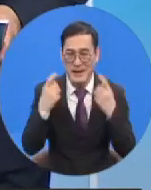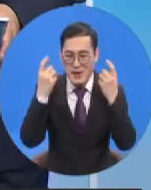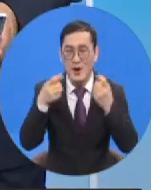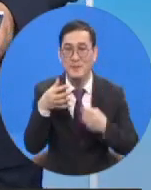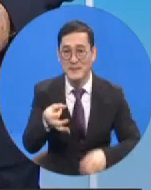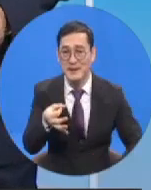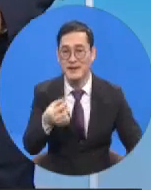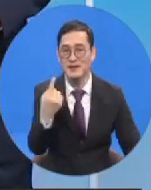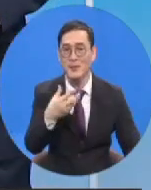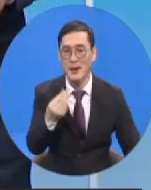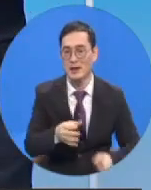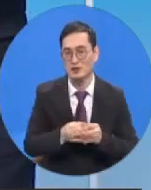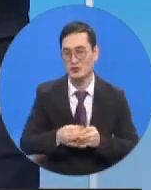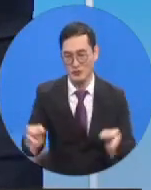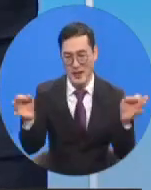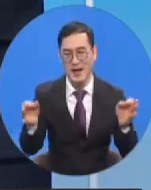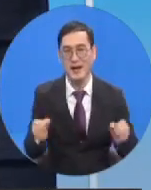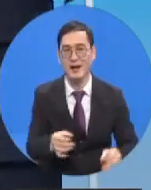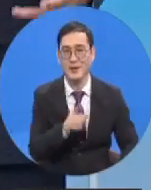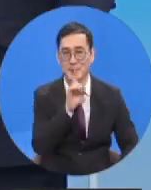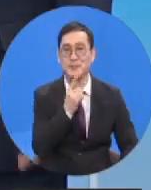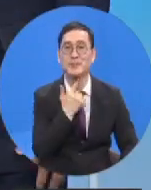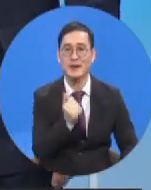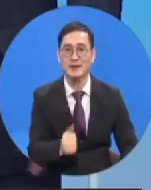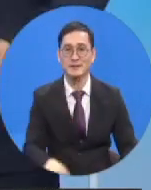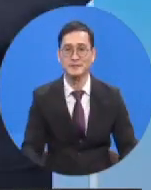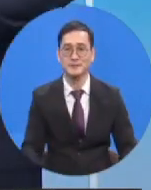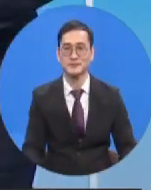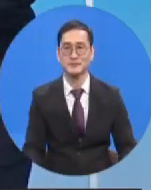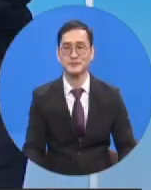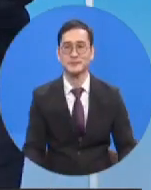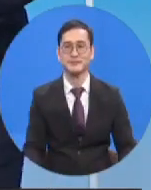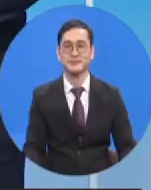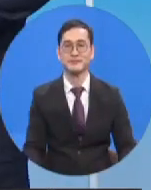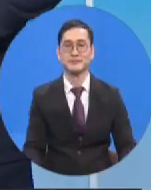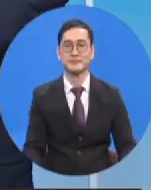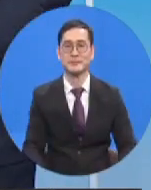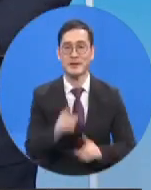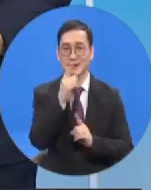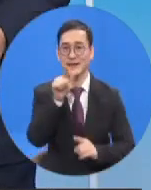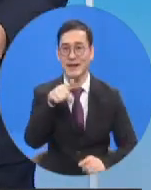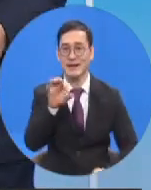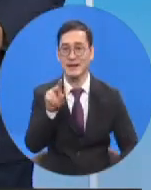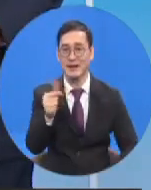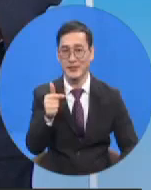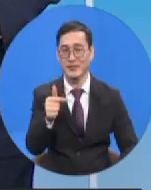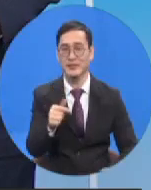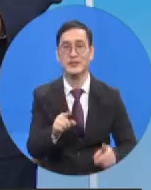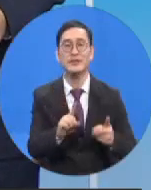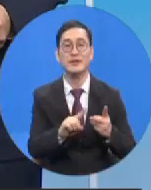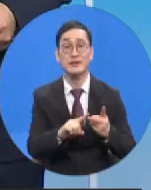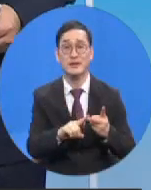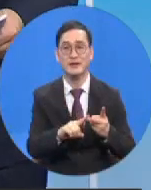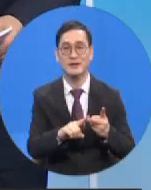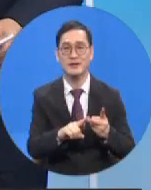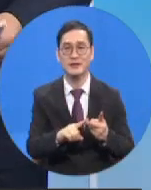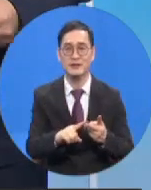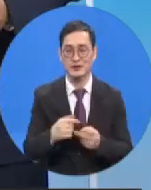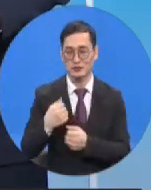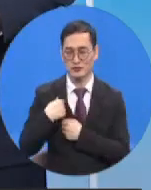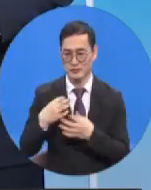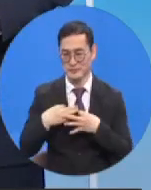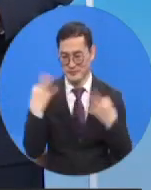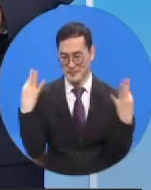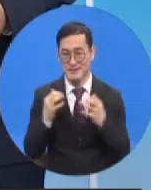여행비로 천만 원씩을 주는 게 어떠냐라는 제안을 했고요. 그리고 이낙연 전 대표가 군을